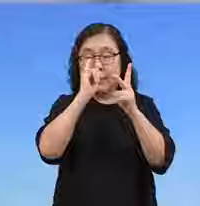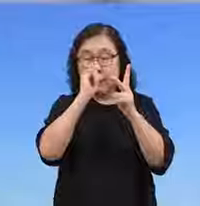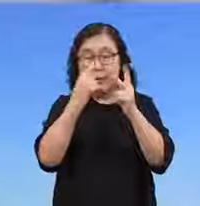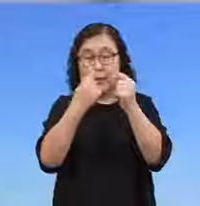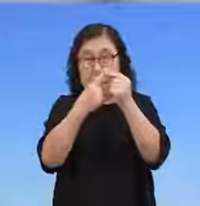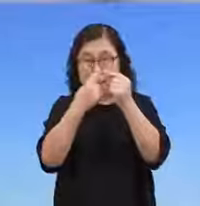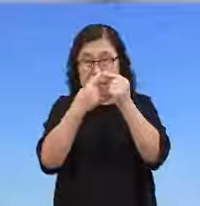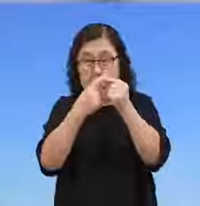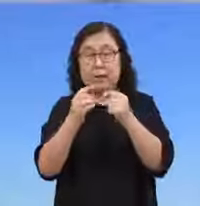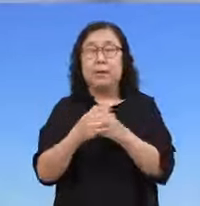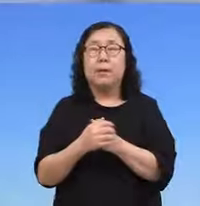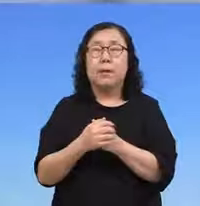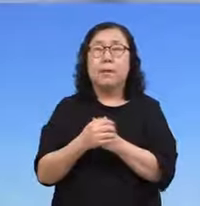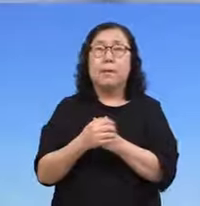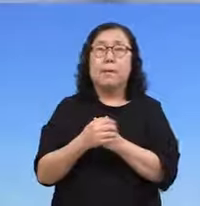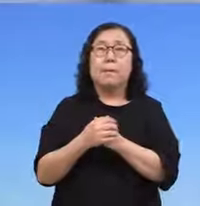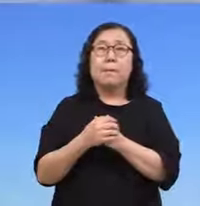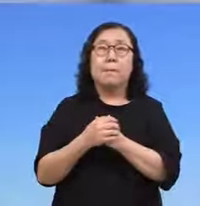마디가 있습니다. 하나가 뭐냐?